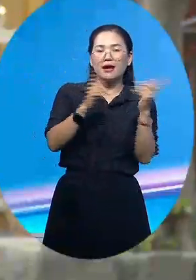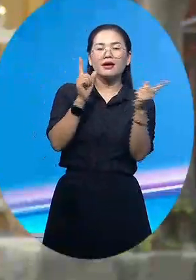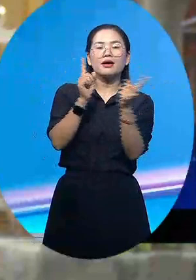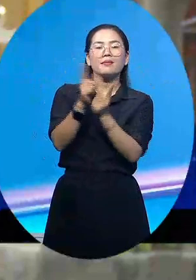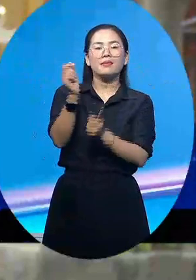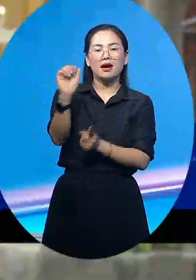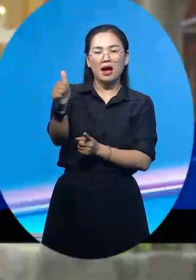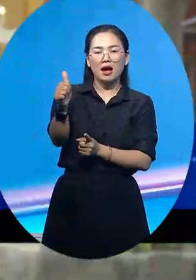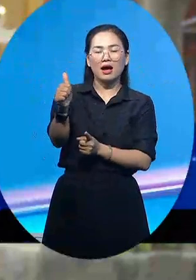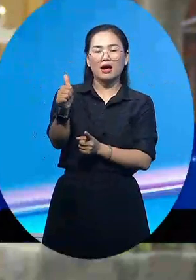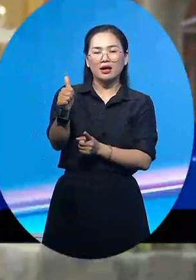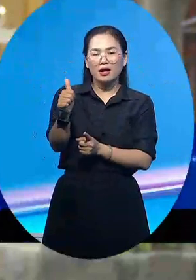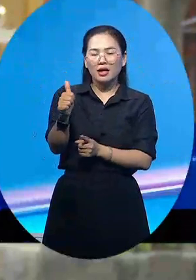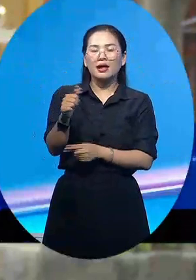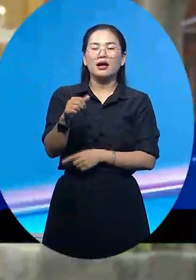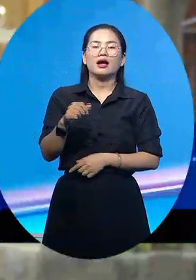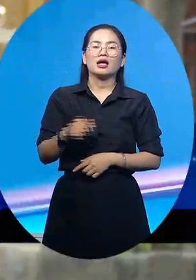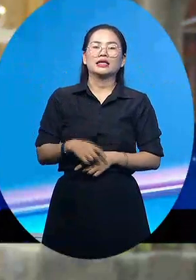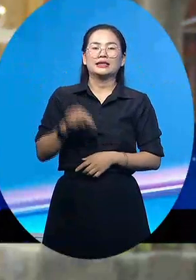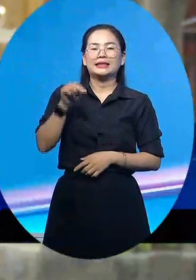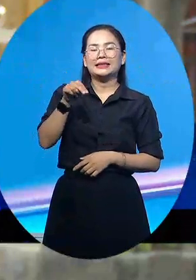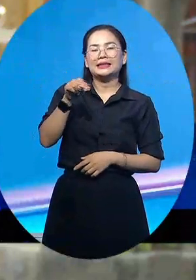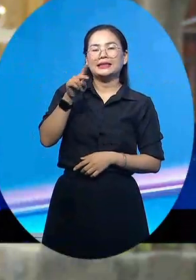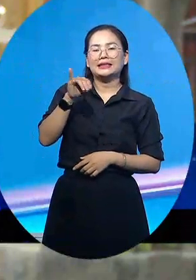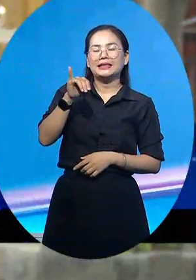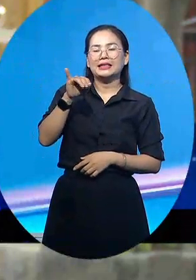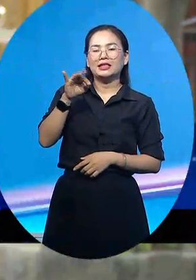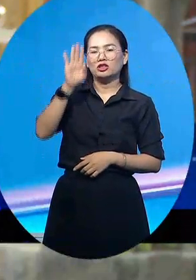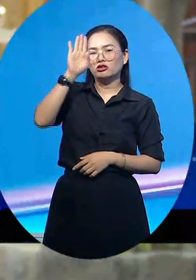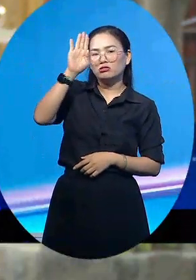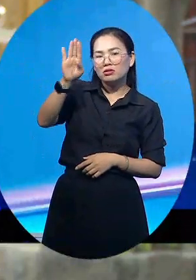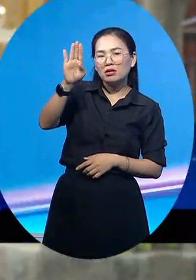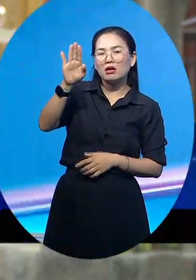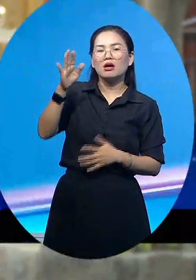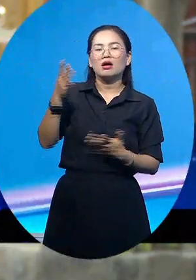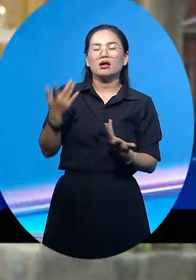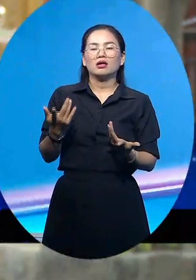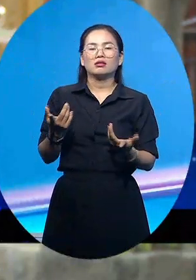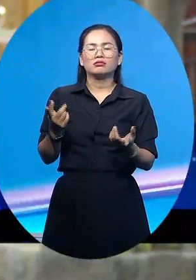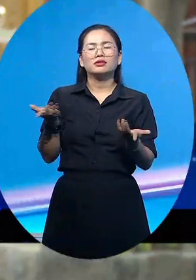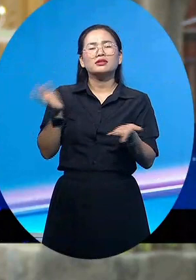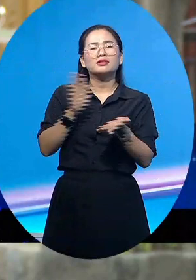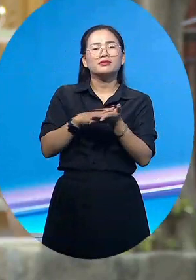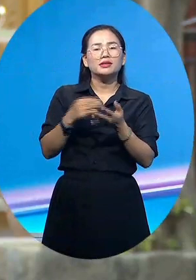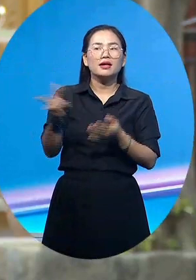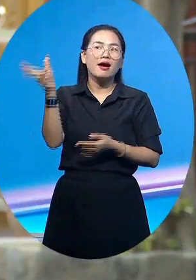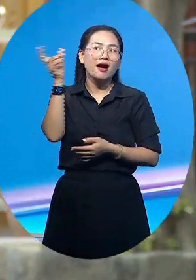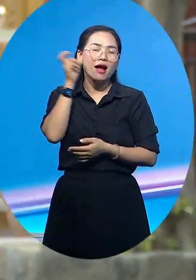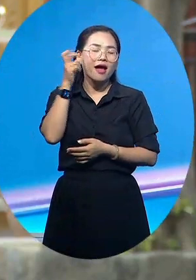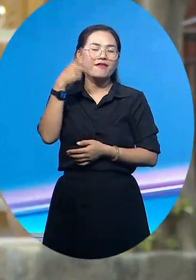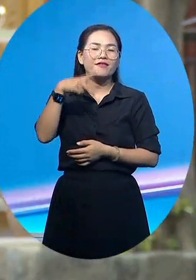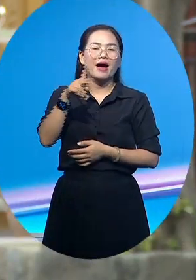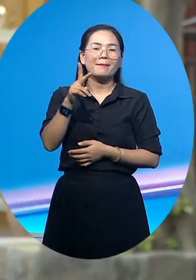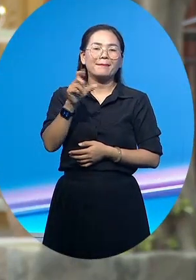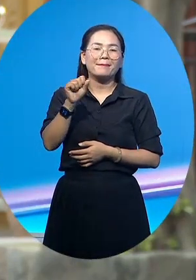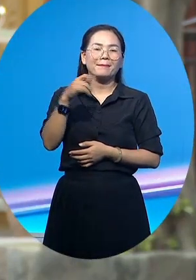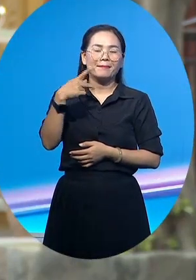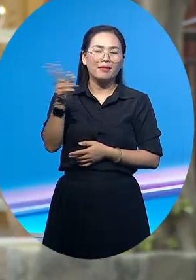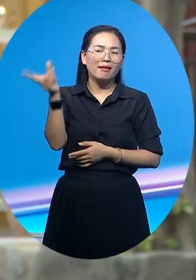đối diện kiến Ni trưởng Viện chủ hệ thống các chùa Núi Bà rồi sẽ nghe được cái pháp thoại về